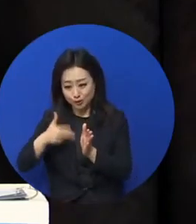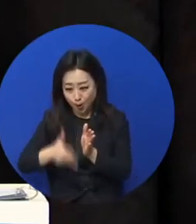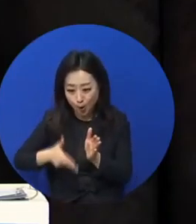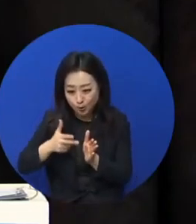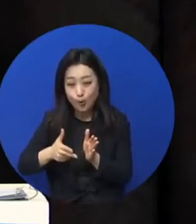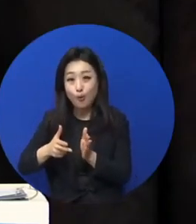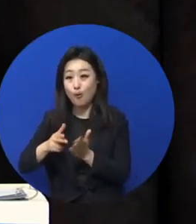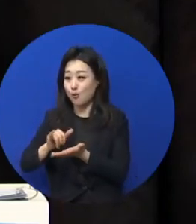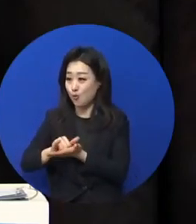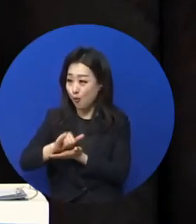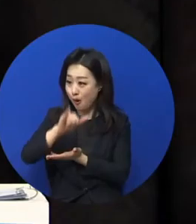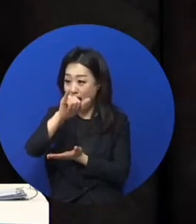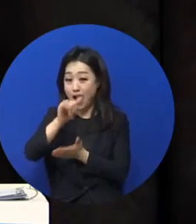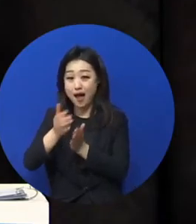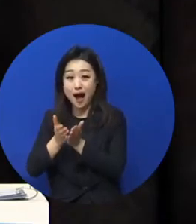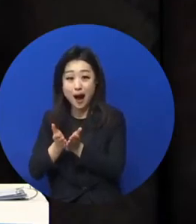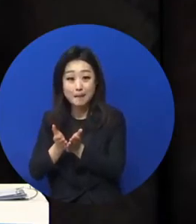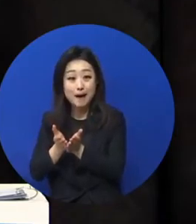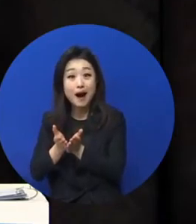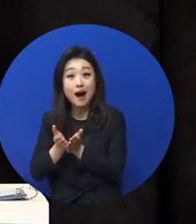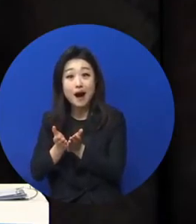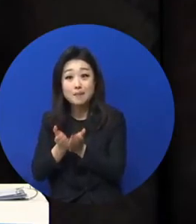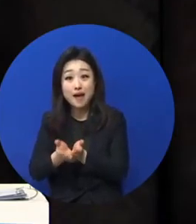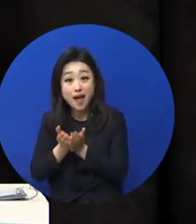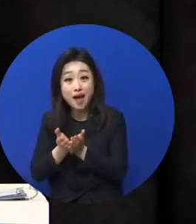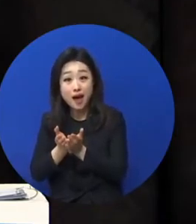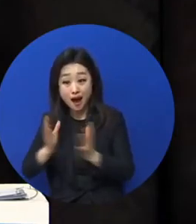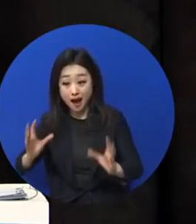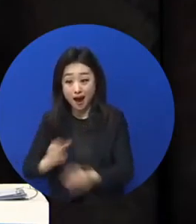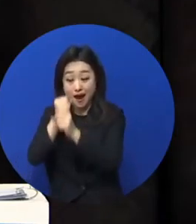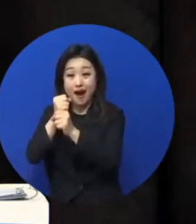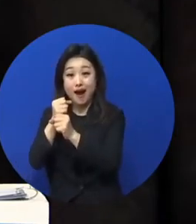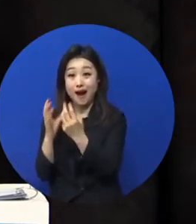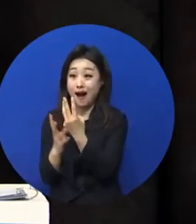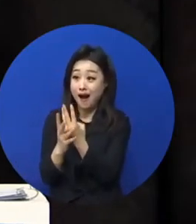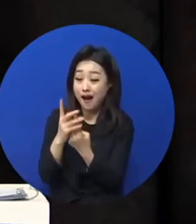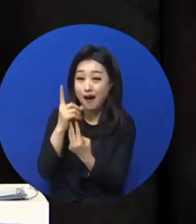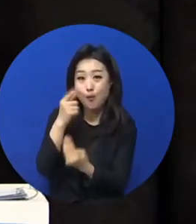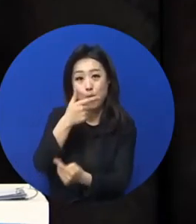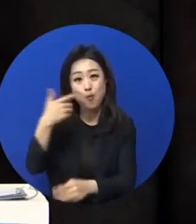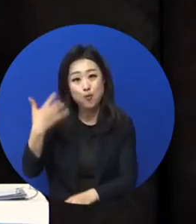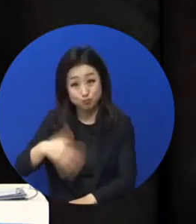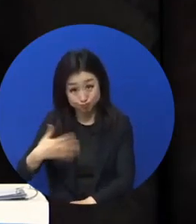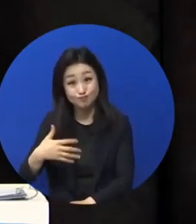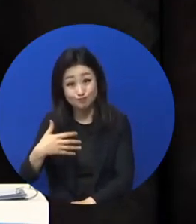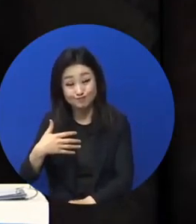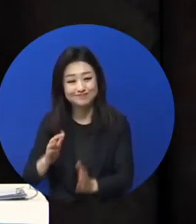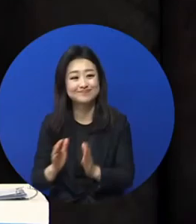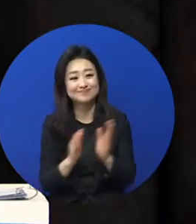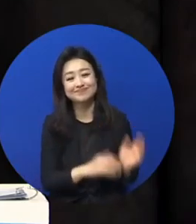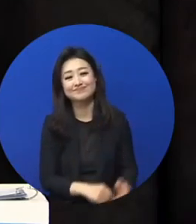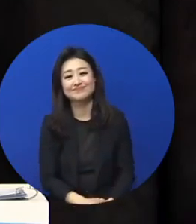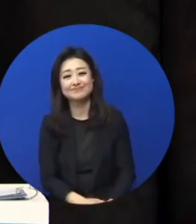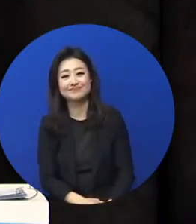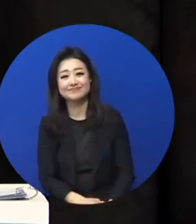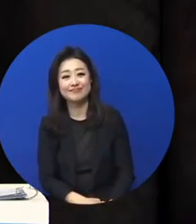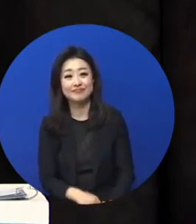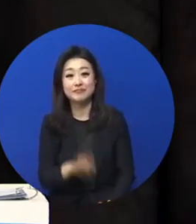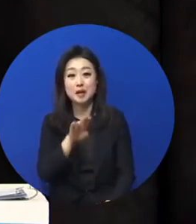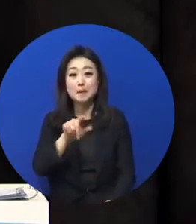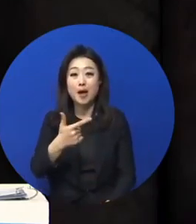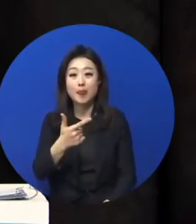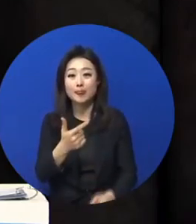공항, 항만까지 다 연결해서 핵심적인 도시를 만들겠다는 또 청사진까지 얘기해 주셨는데 다음 또 질문을 좀 가보도록 하겠습니다. 다음